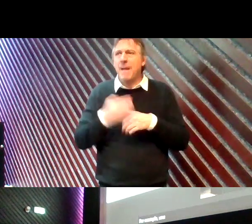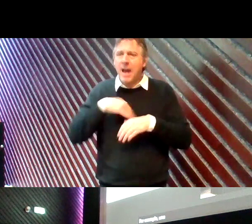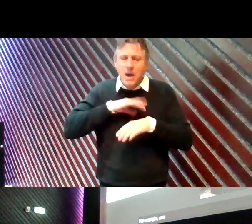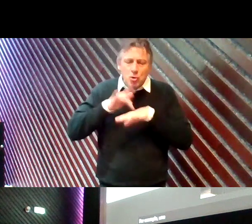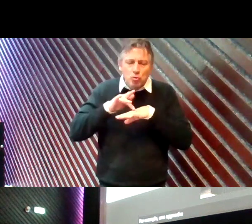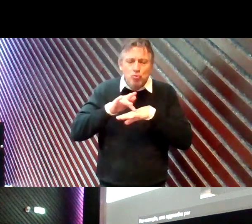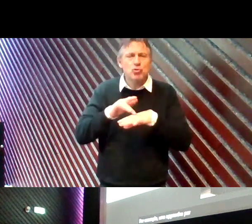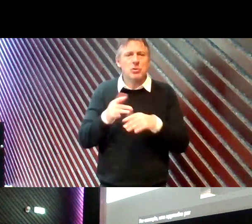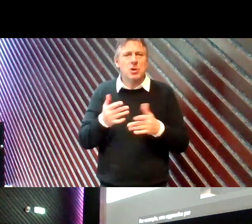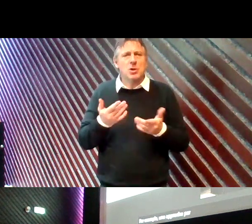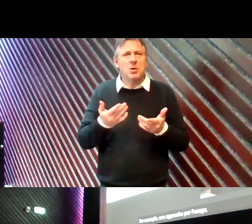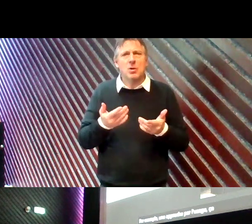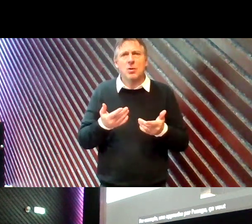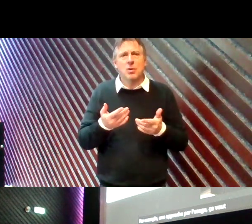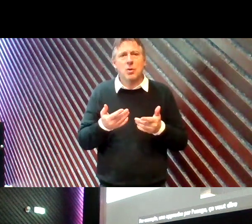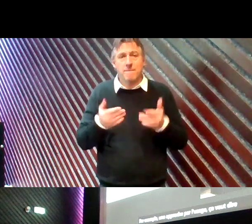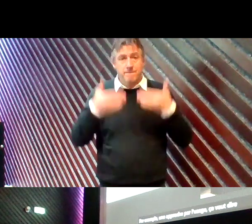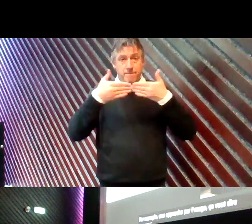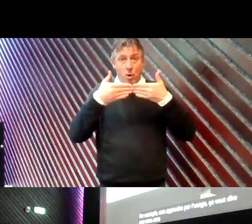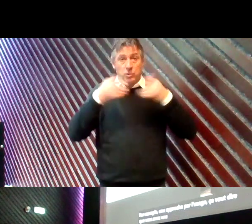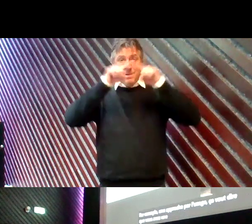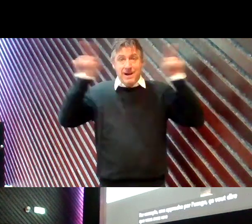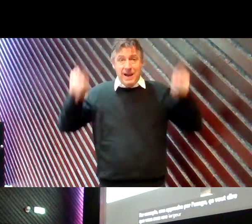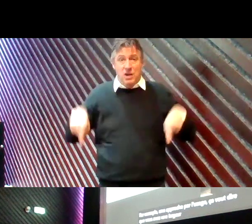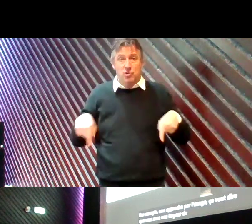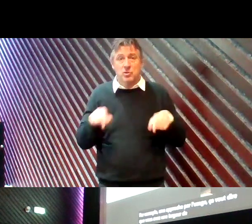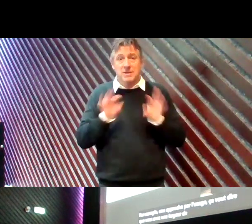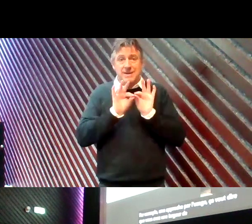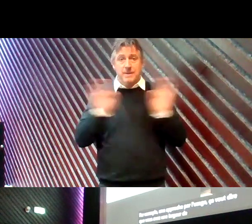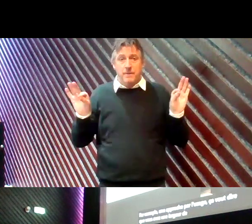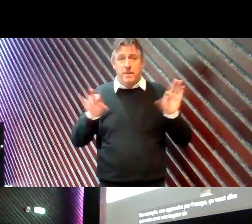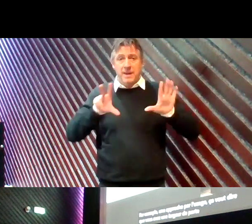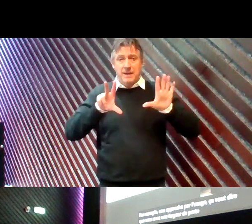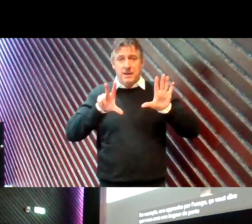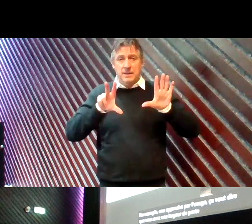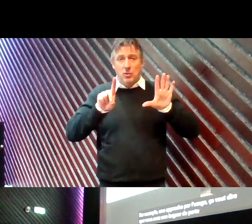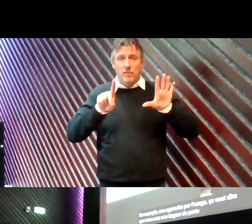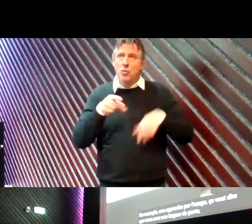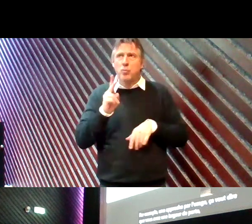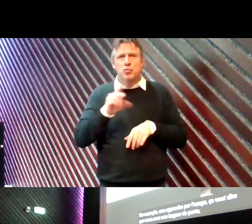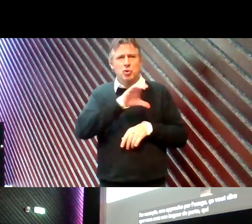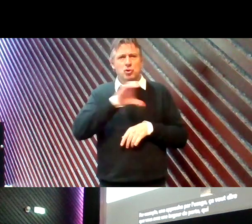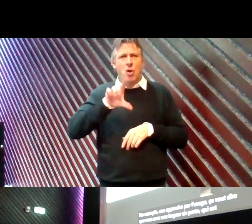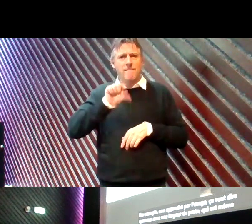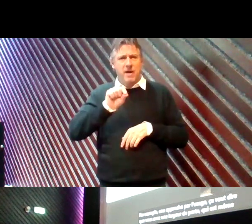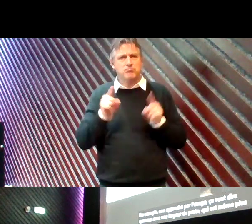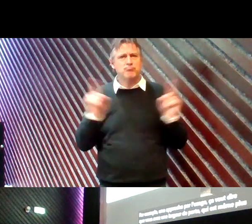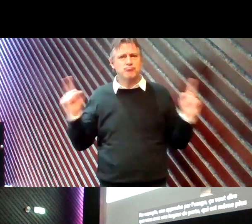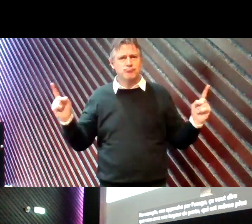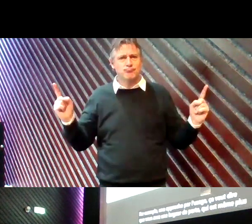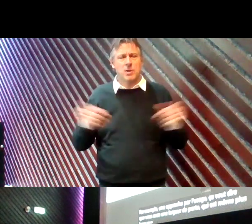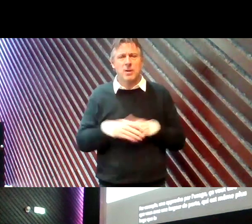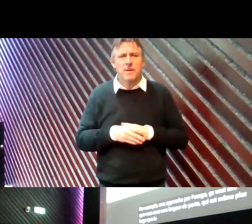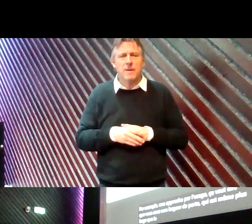dire que par exemple vous avez une largeur de porte qui est la bonne qui est de 80 mètres qui même qui large qui peut être de 120 sauf qu'en fait si la porte quand elle s